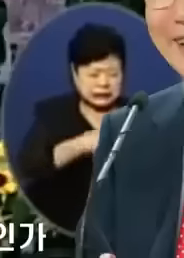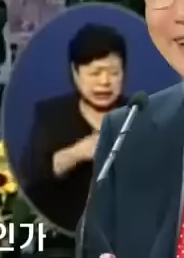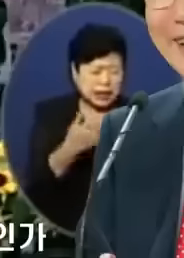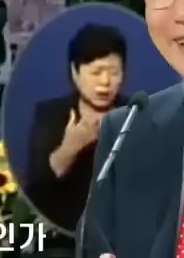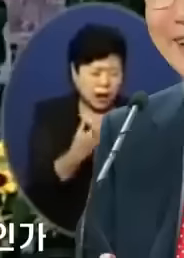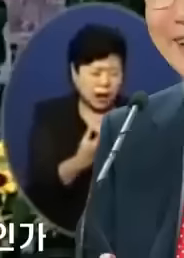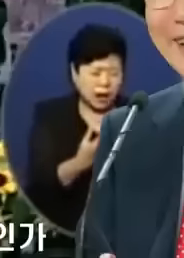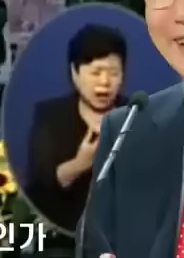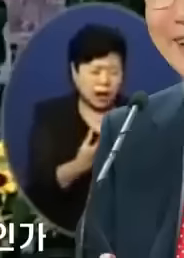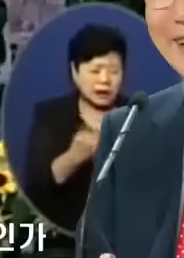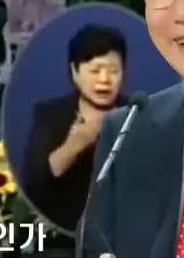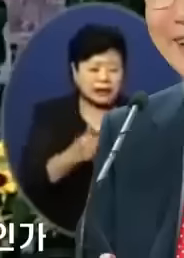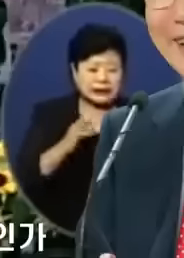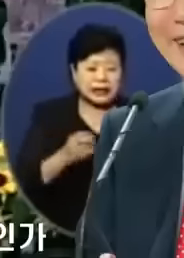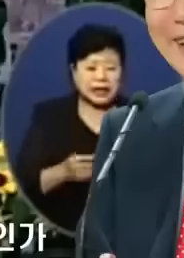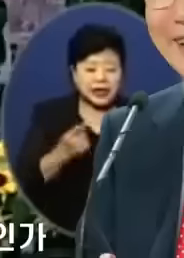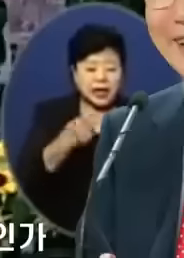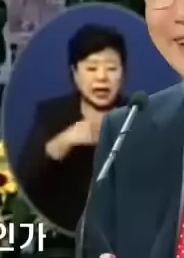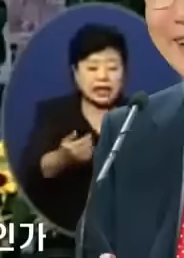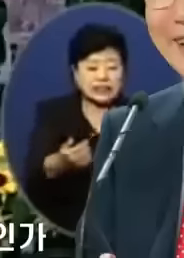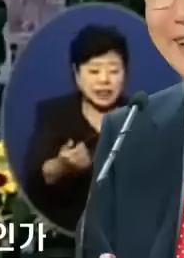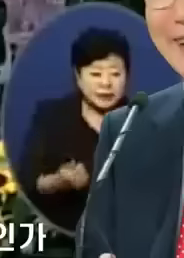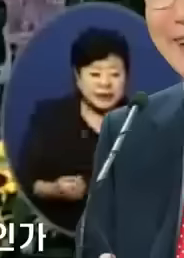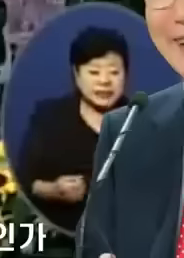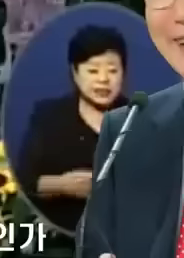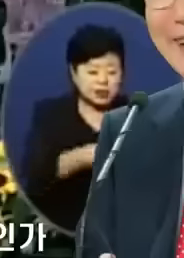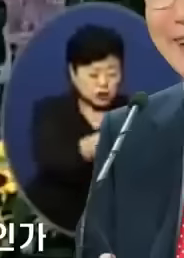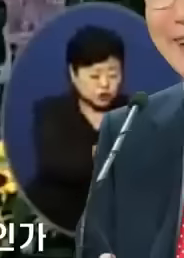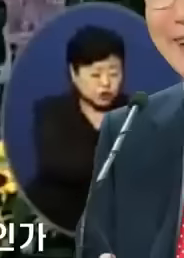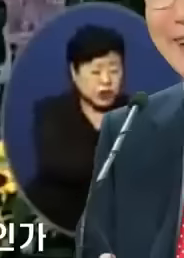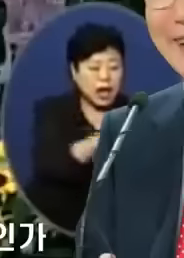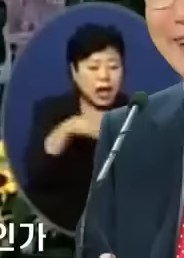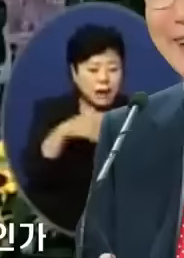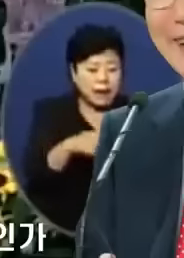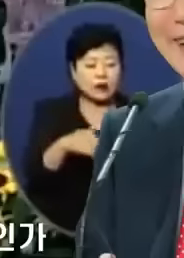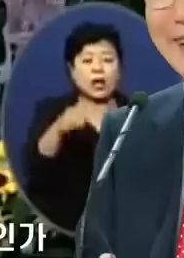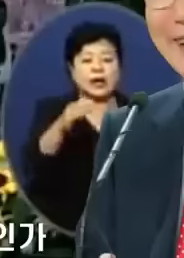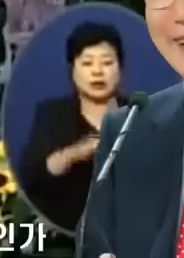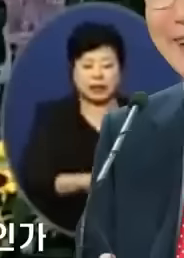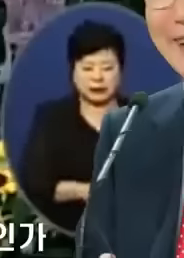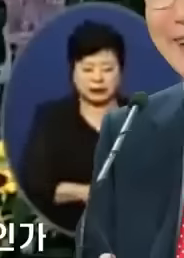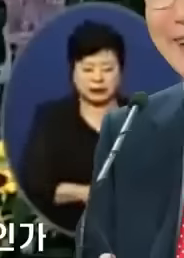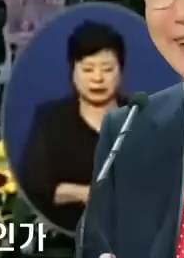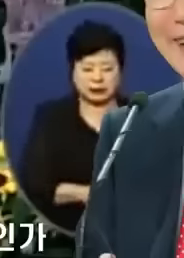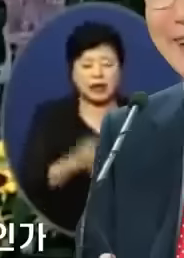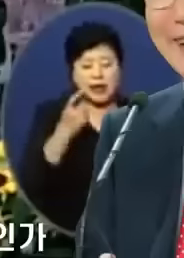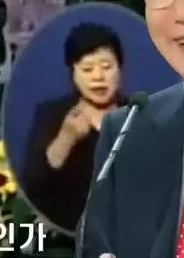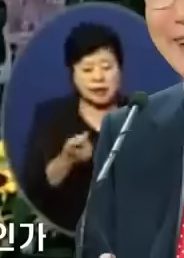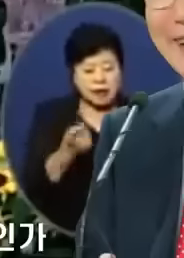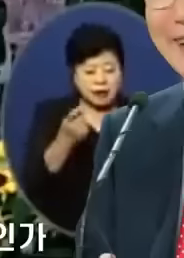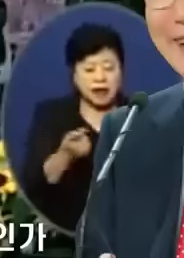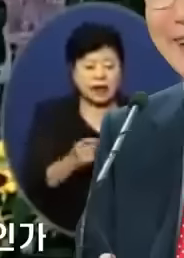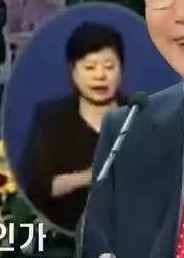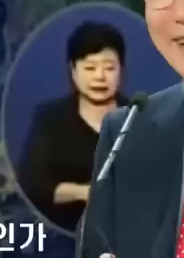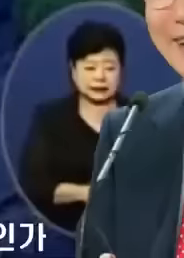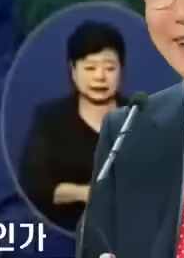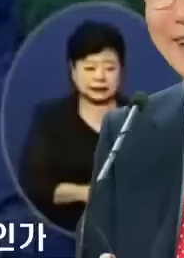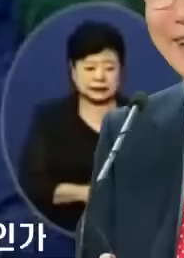전에 예방접종을 반드시 받아야 합니다. 여행은 잘해도